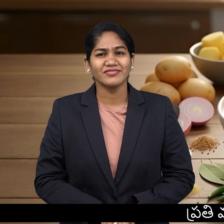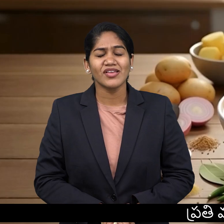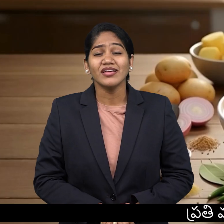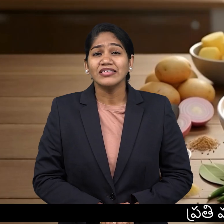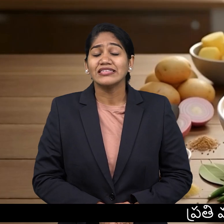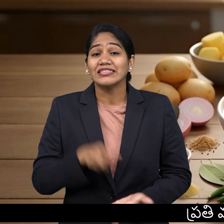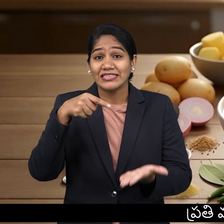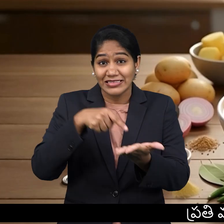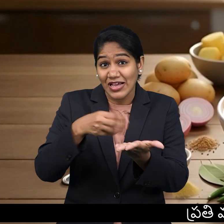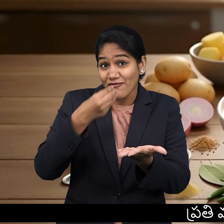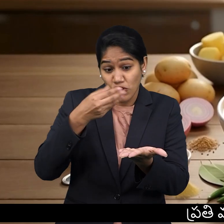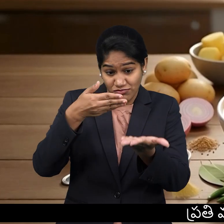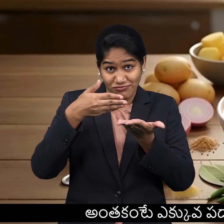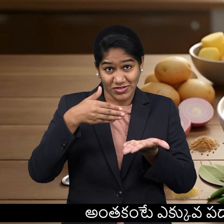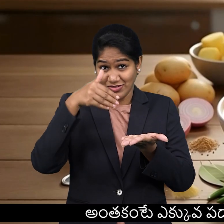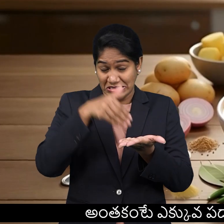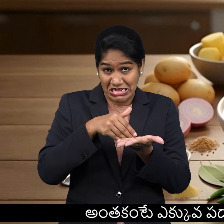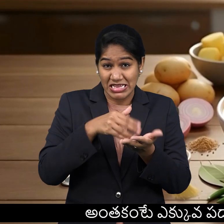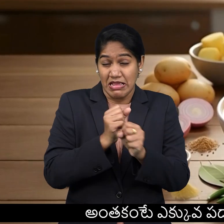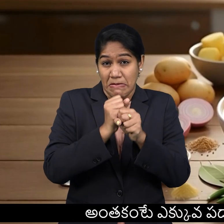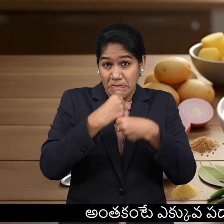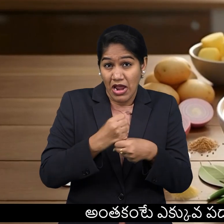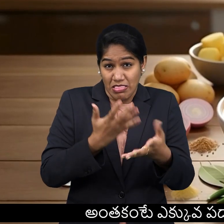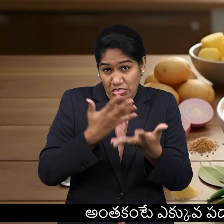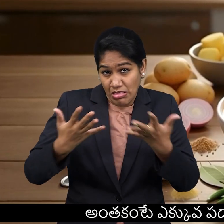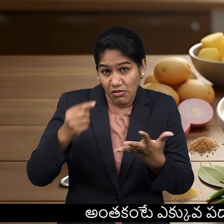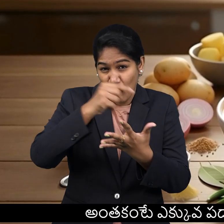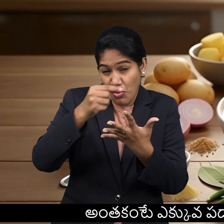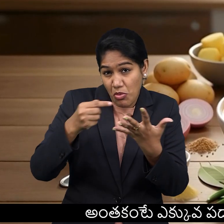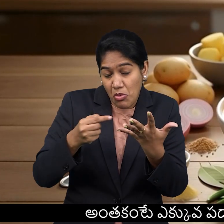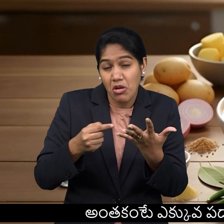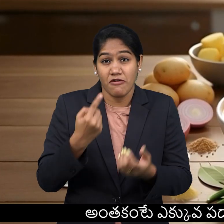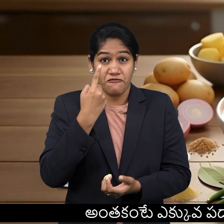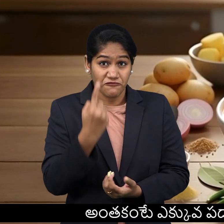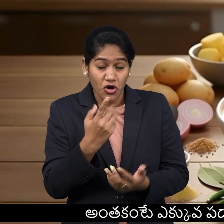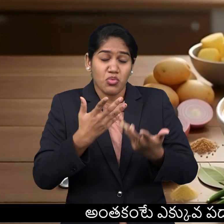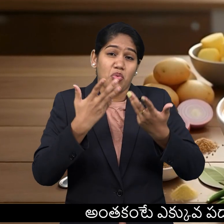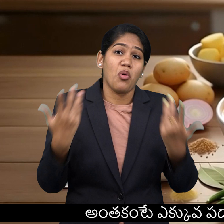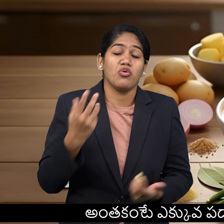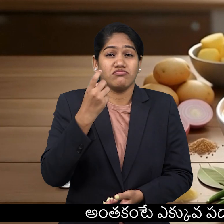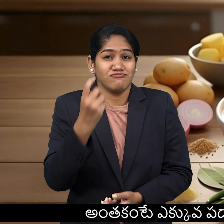ప్రతి వంటకం 1 లేదా అంతకంటే ఎక్కువ పదార్థాలతో తయారు చేయబడుతుంది.